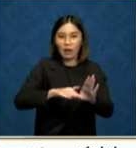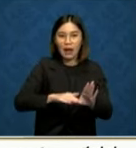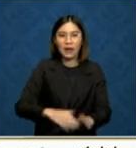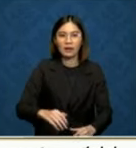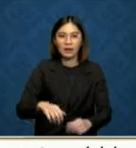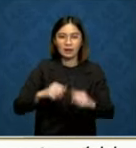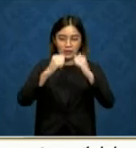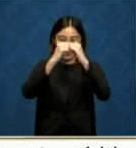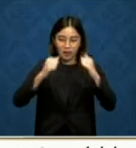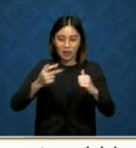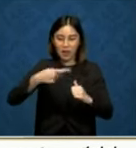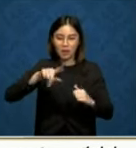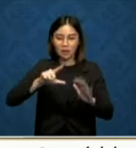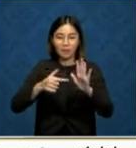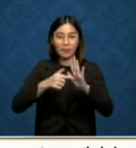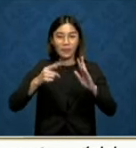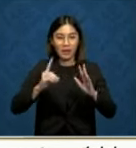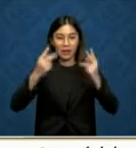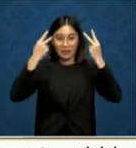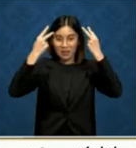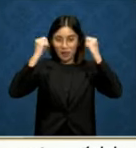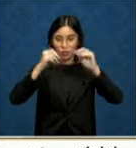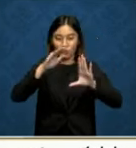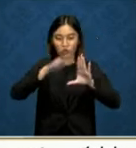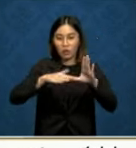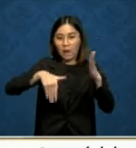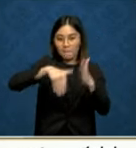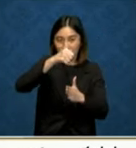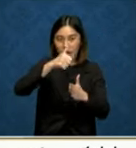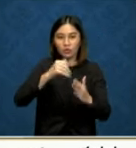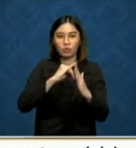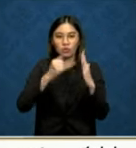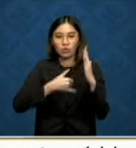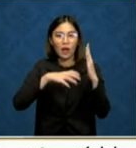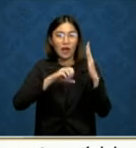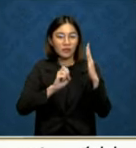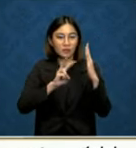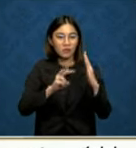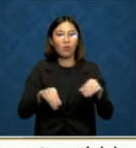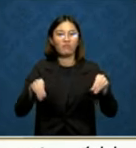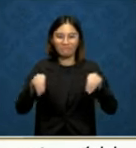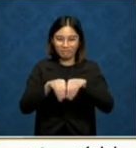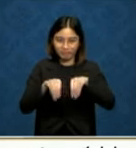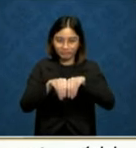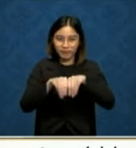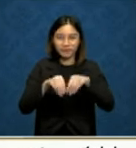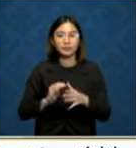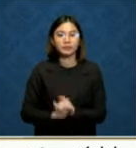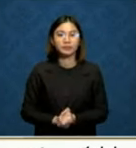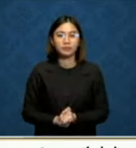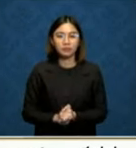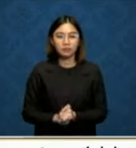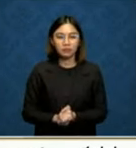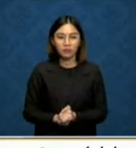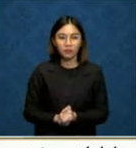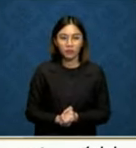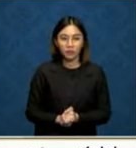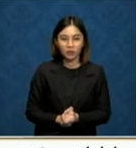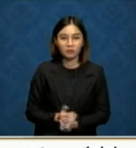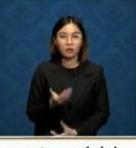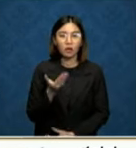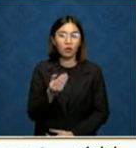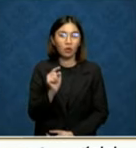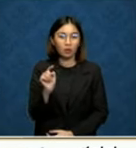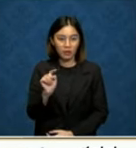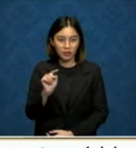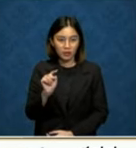สำนักในยกรั้นตรี เราจะมีสมาชิคใน 52 จงหวัดในไม่ชานี้นะคะแล้วก็ขออนุญา